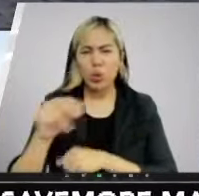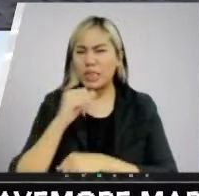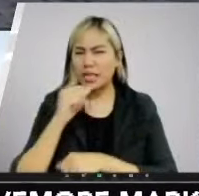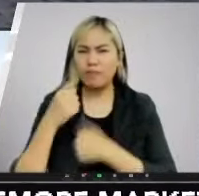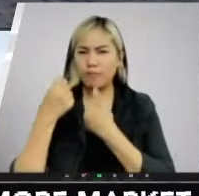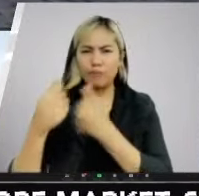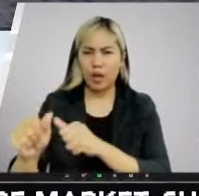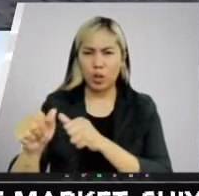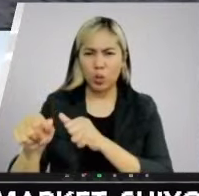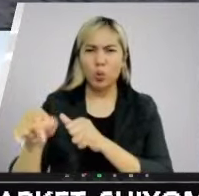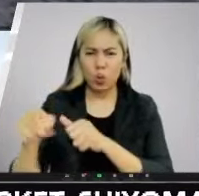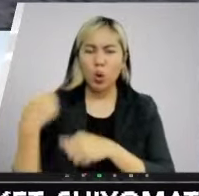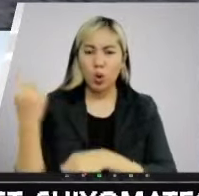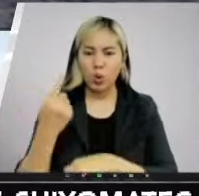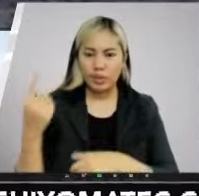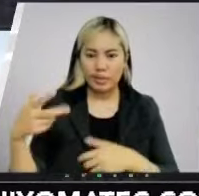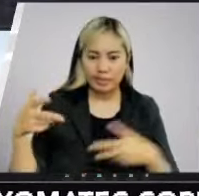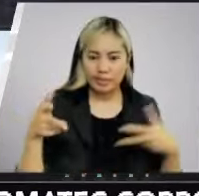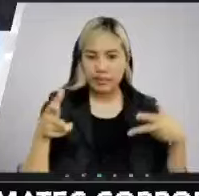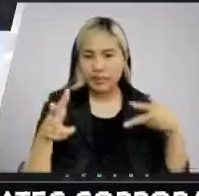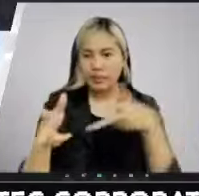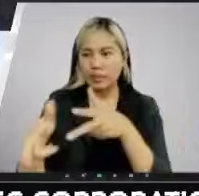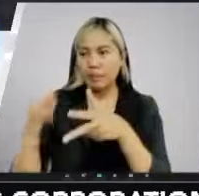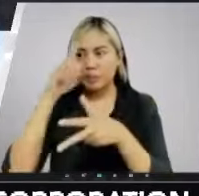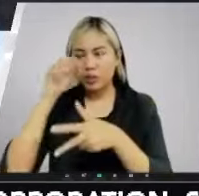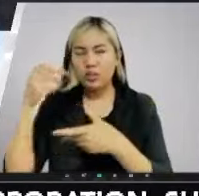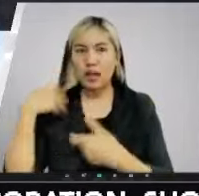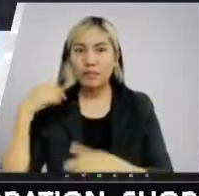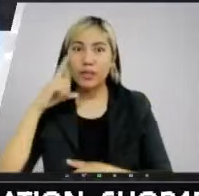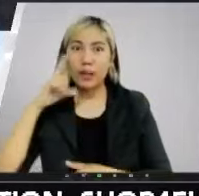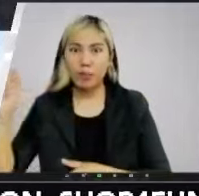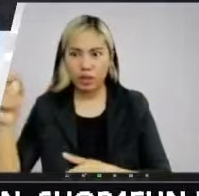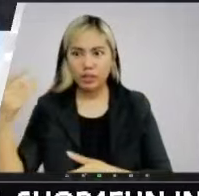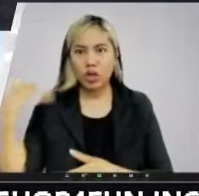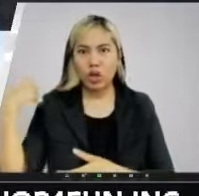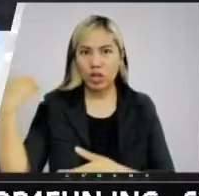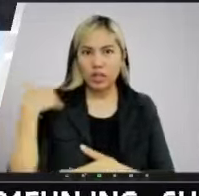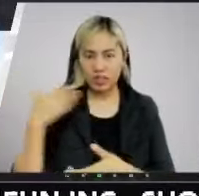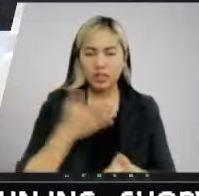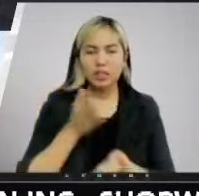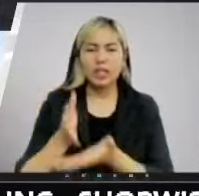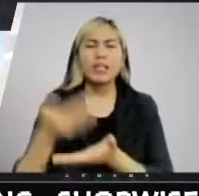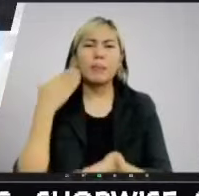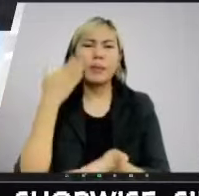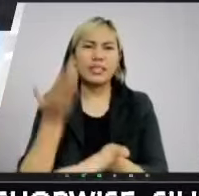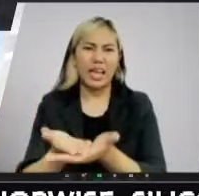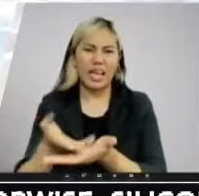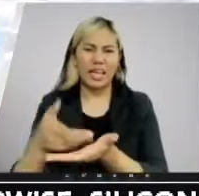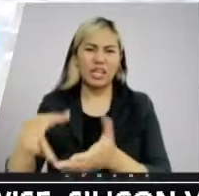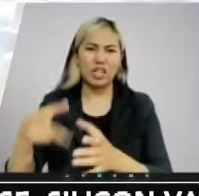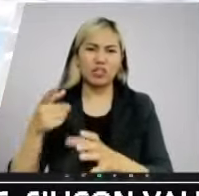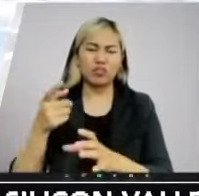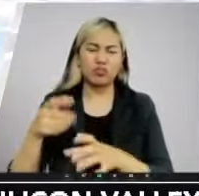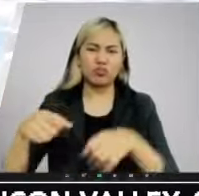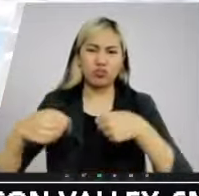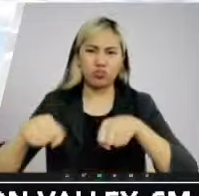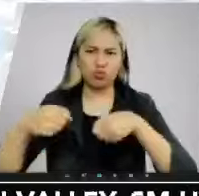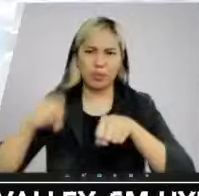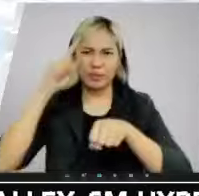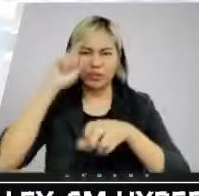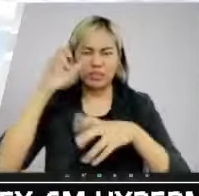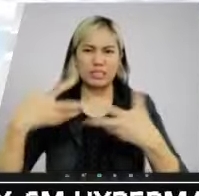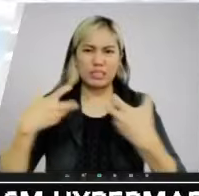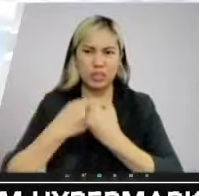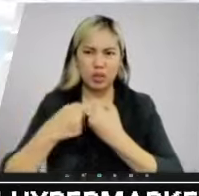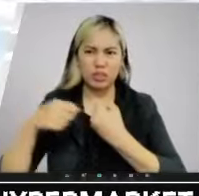dahil walang suot na helmet. Namatay sa insidente ang magkasintahan at sugatan naman ang isang angkas. Hawak na ng Caloocan Traffic